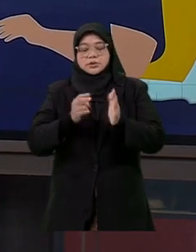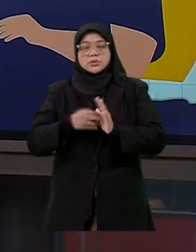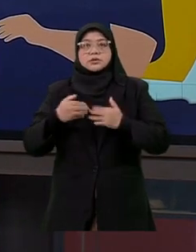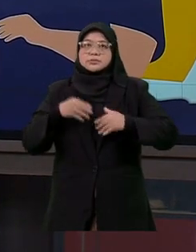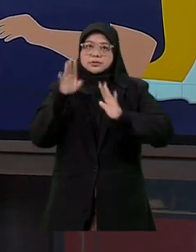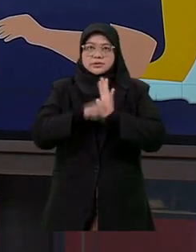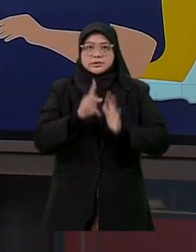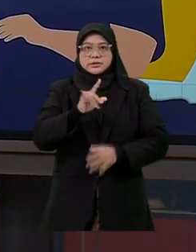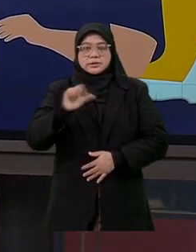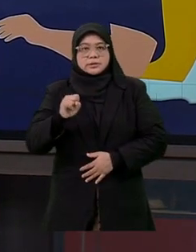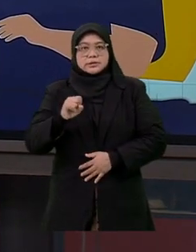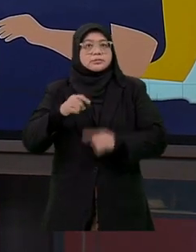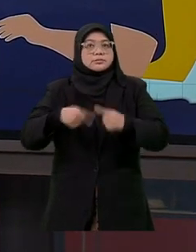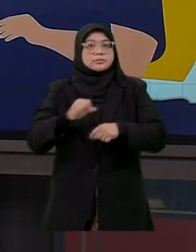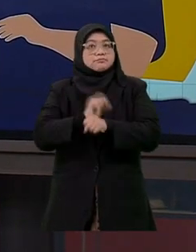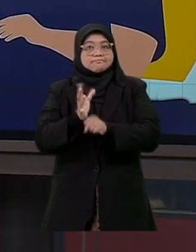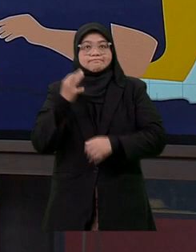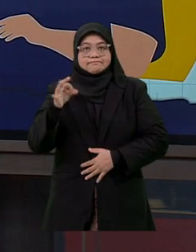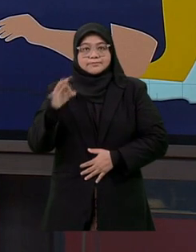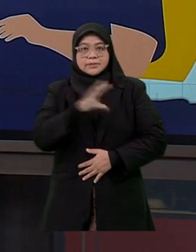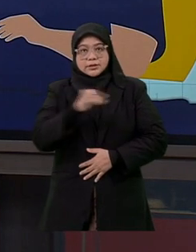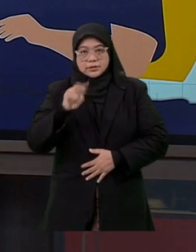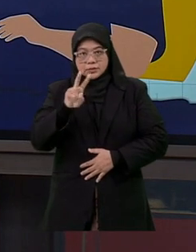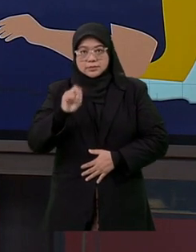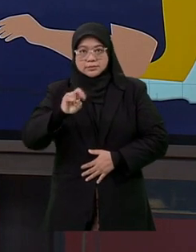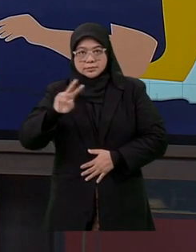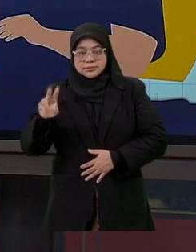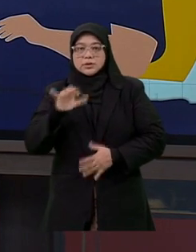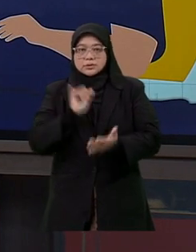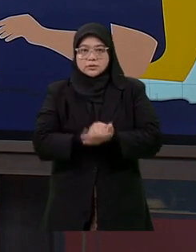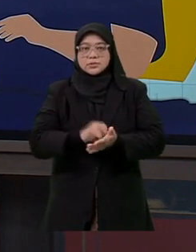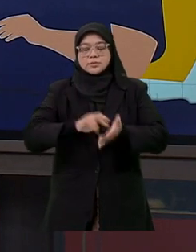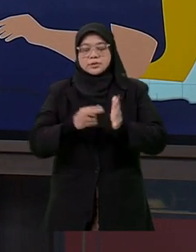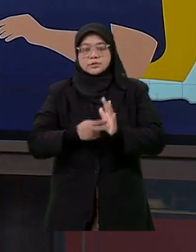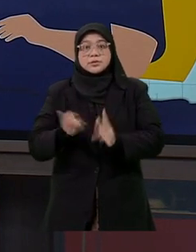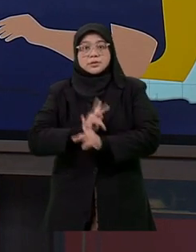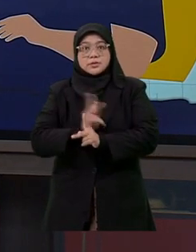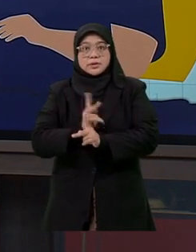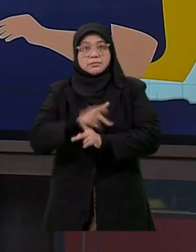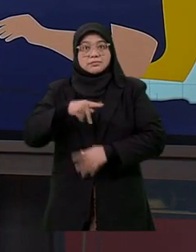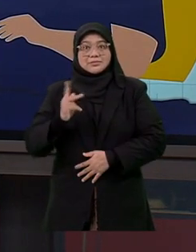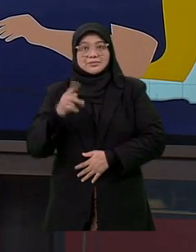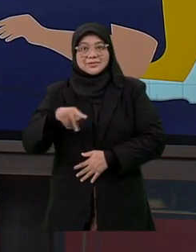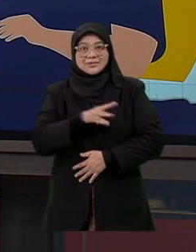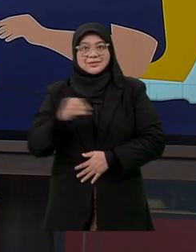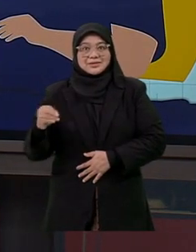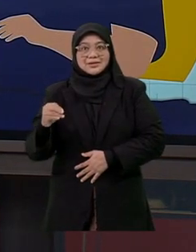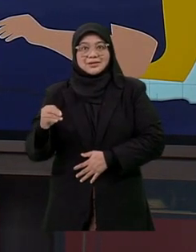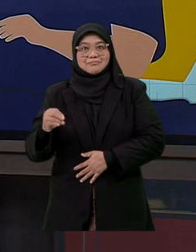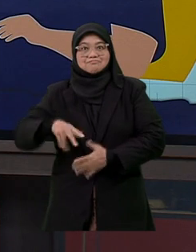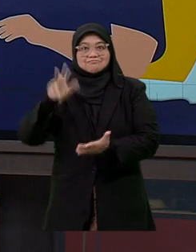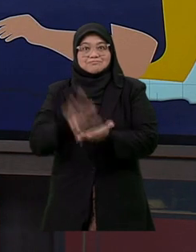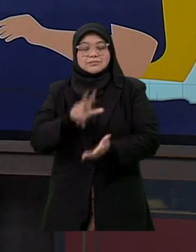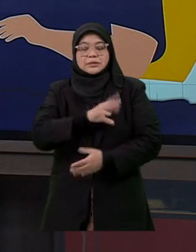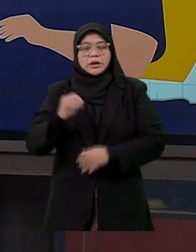kes semasa pandemik COVID-19 2022 itu semasa Perintah Kawalan Pergerakan PKP berkuat kuasa, tapi meningkat